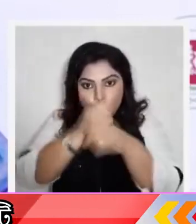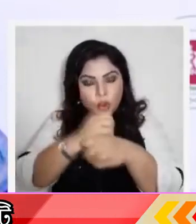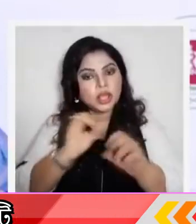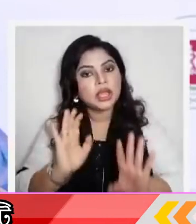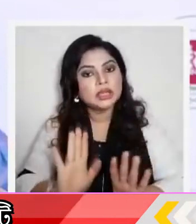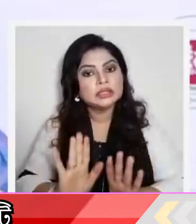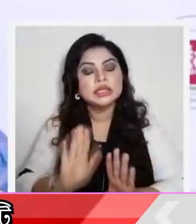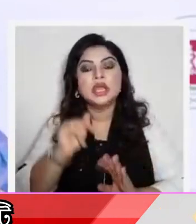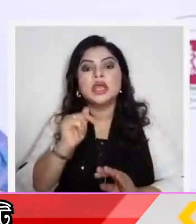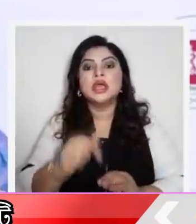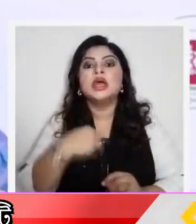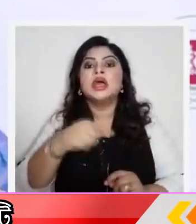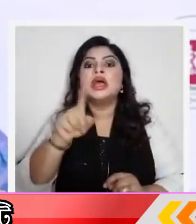দাঁড়িয়েছে